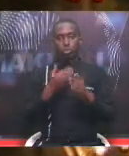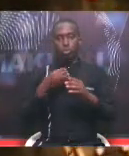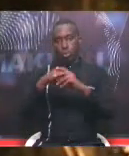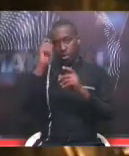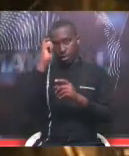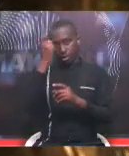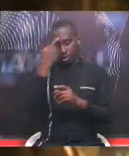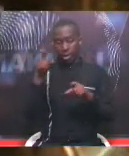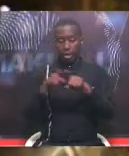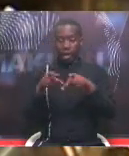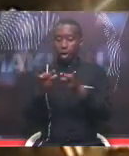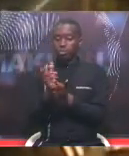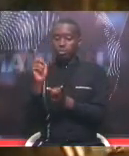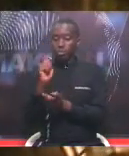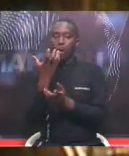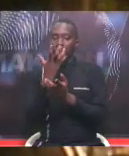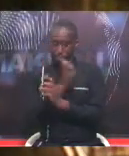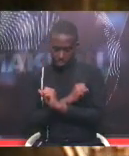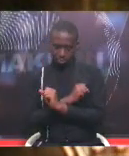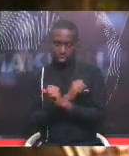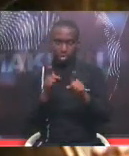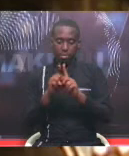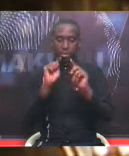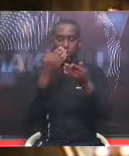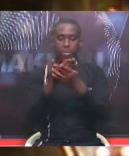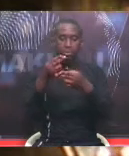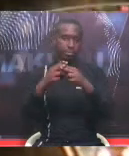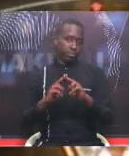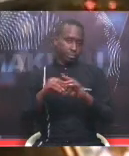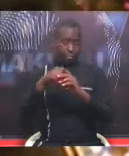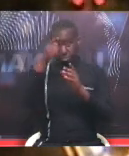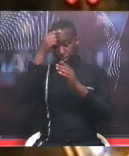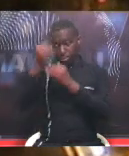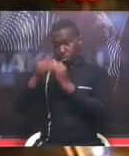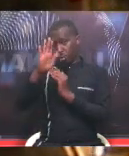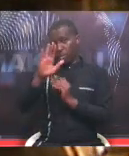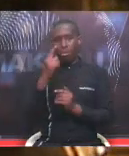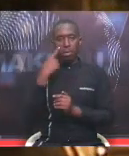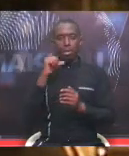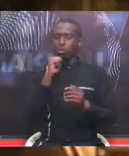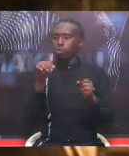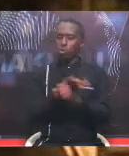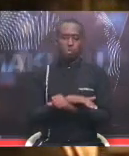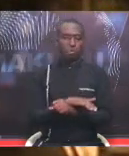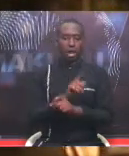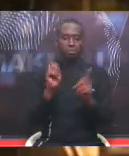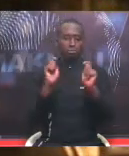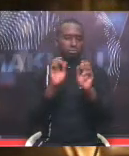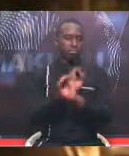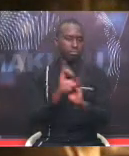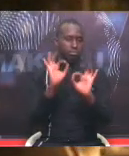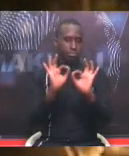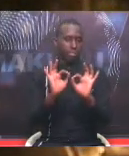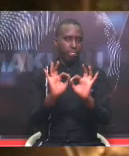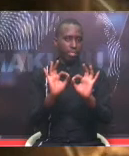ngo niyo bagiye gutura mu baturanyi ba gutira mu baturanyi babo basanga ubwo bafite nabwo butujuje ubuziranenge ndayisaba Jean de Dieu